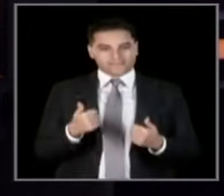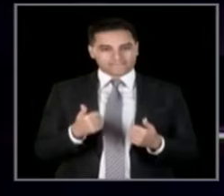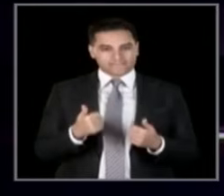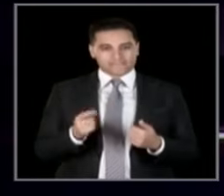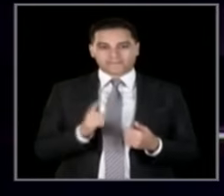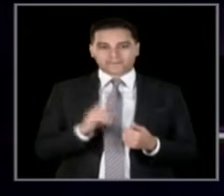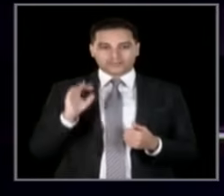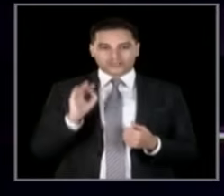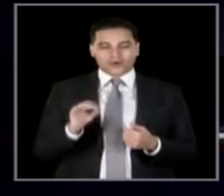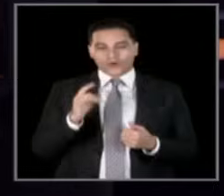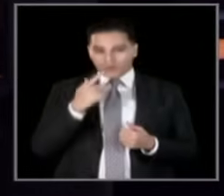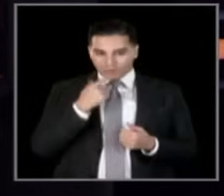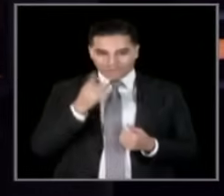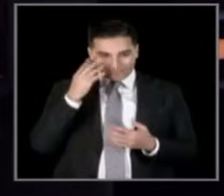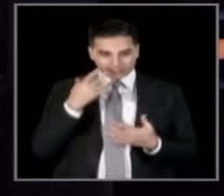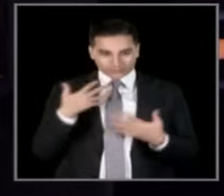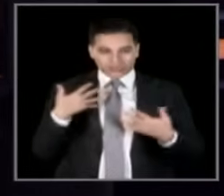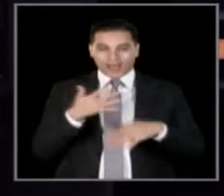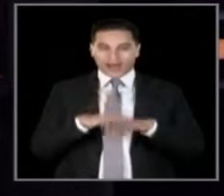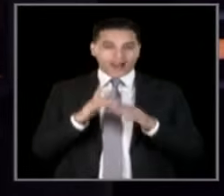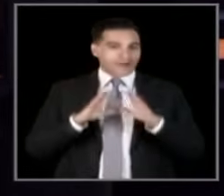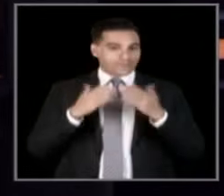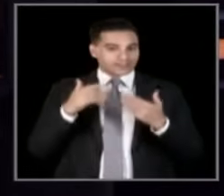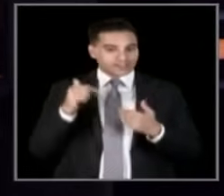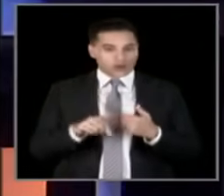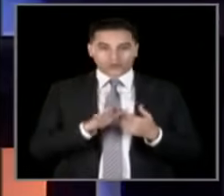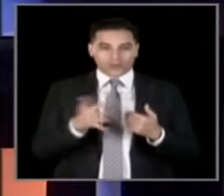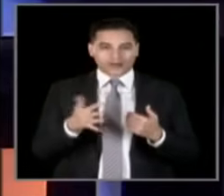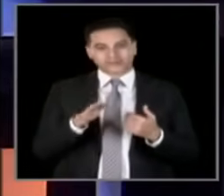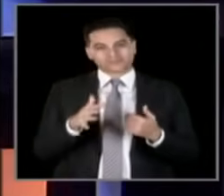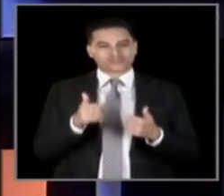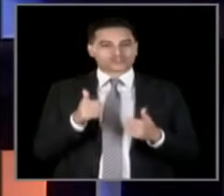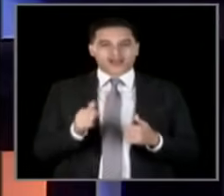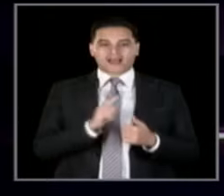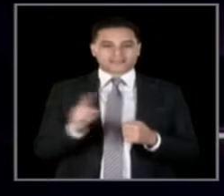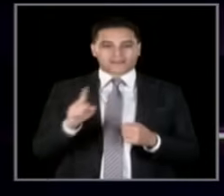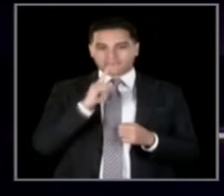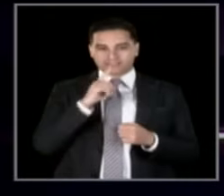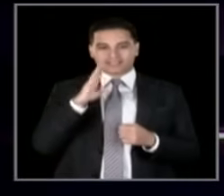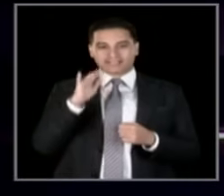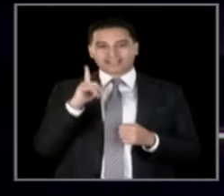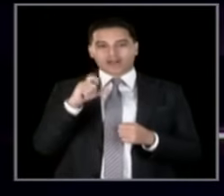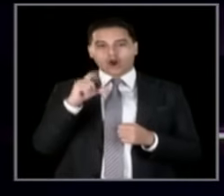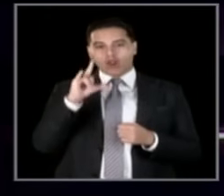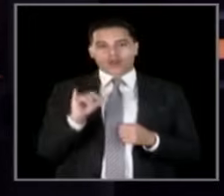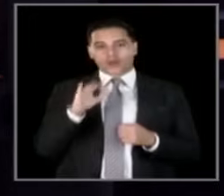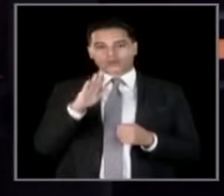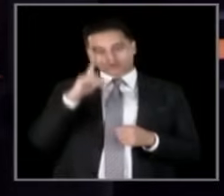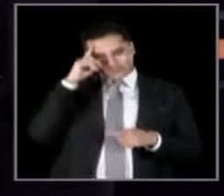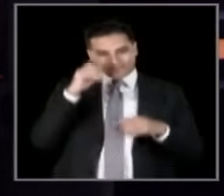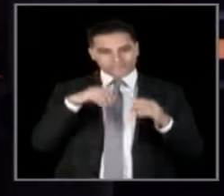قوي. مبسوطه من اداء الفريق النهارده ولا ايه؟ مش احسن حاجه بس. اه كرولوس متوتر النهارده على غير